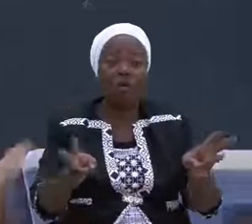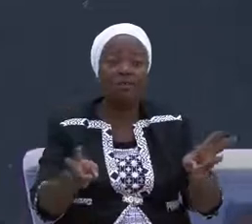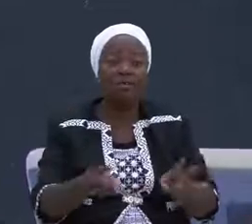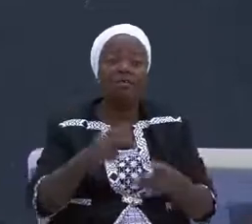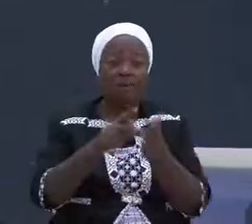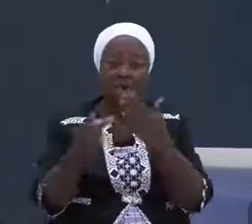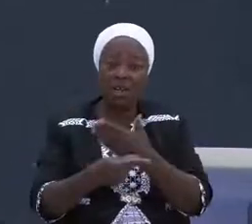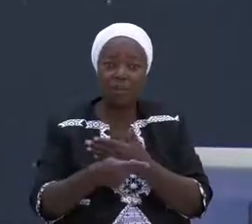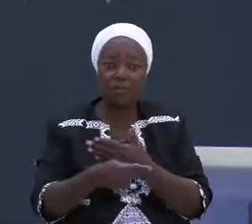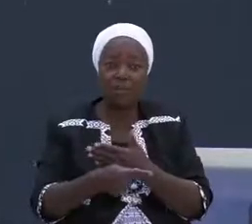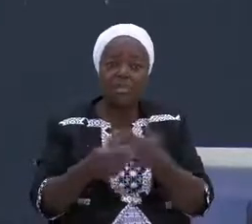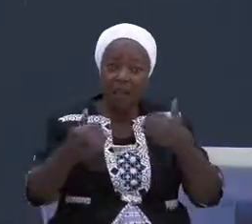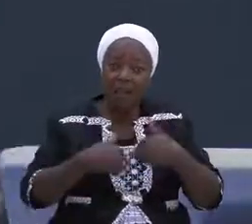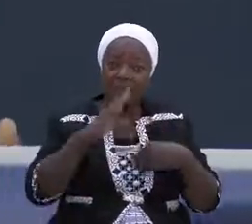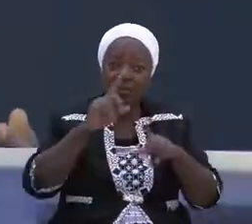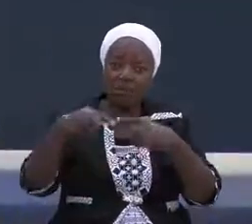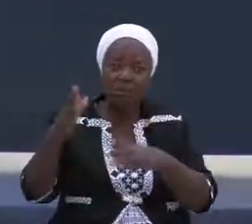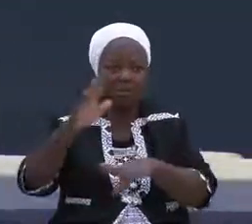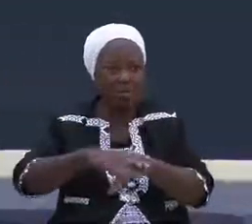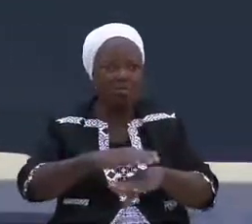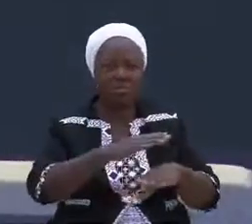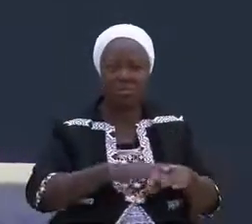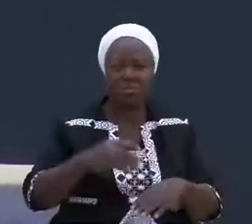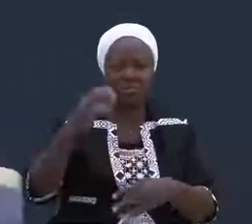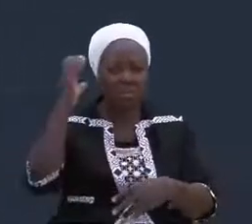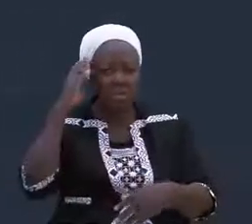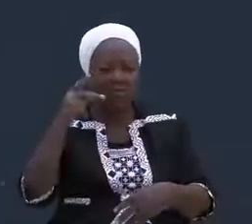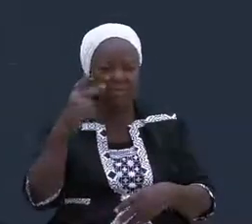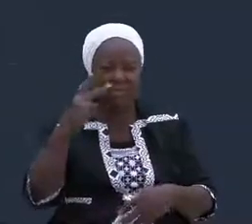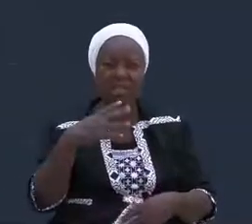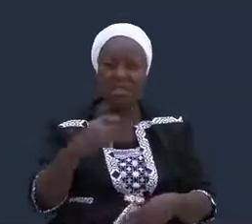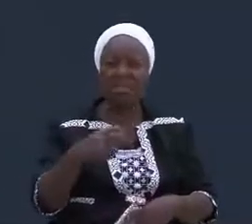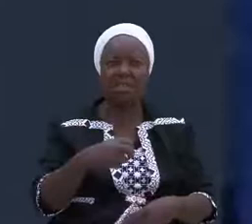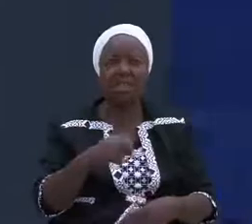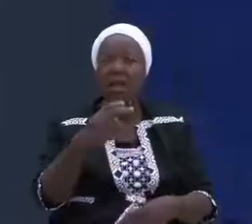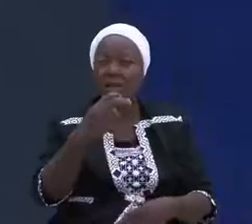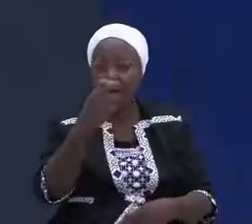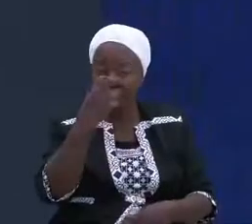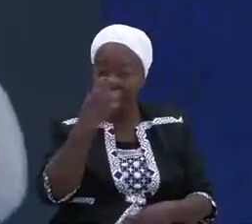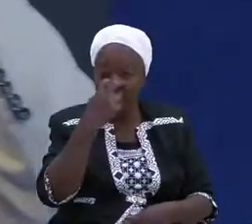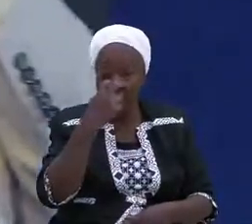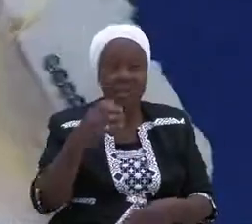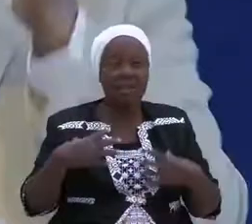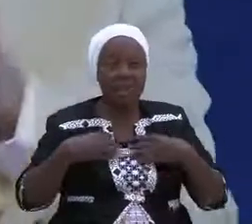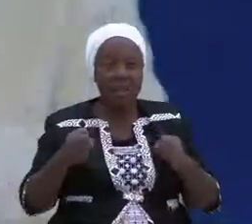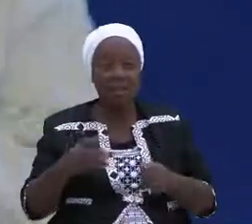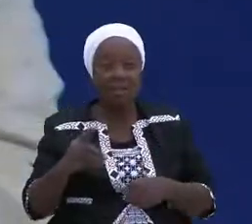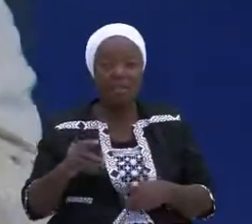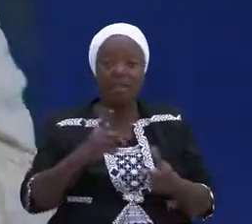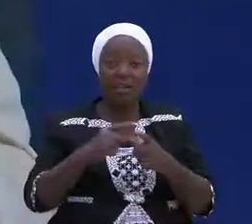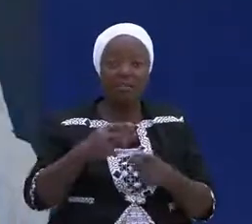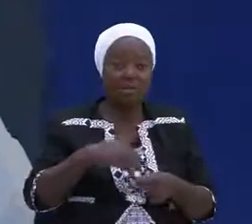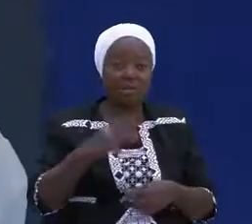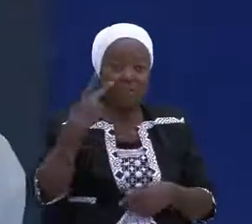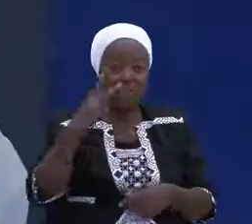passées, comme elles se succédaient, nous avons vu les aveugles qui ont été guéris, nous avons vu les